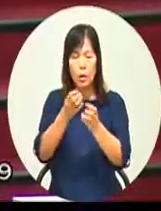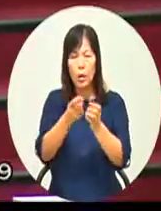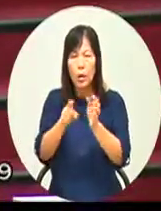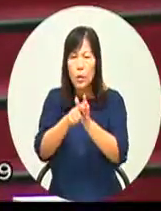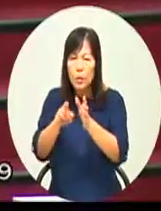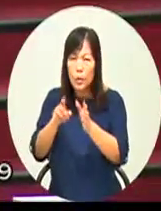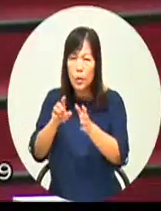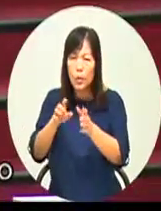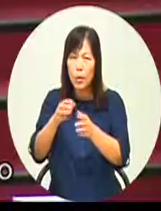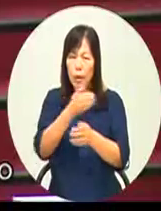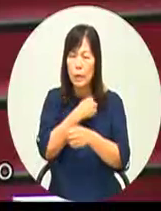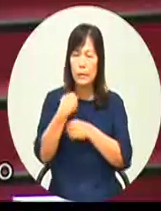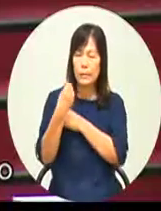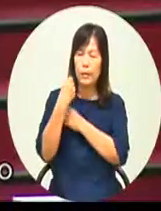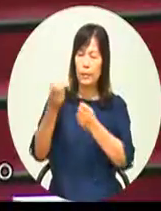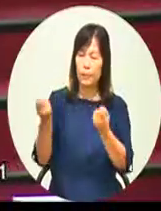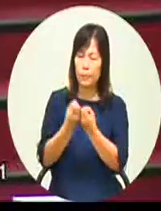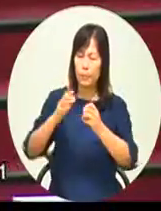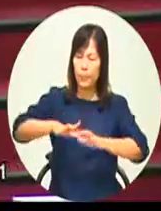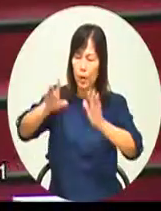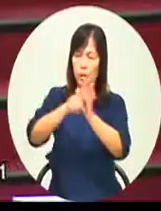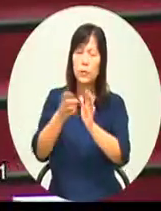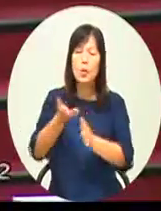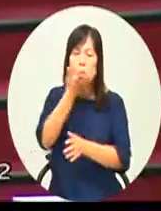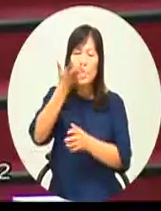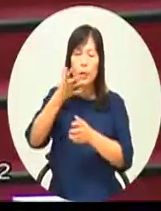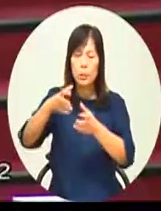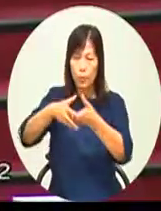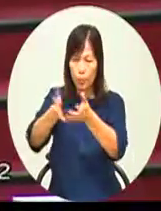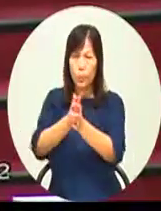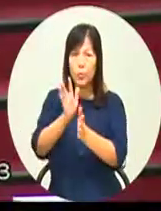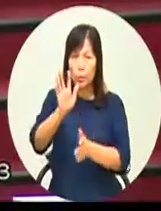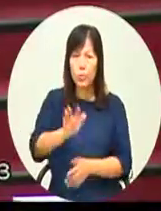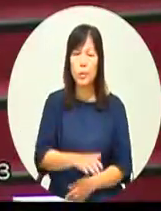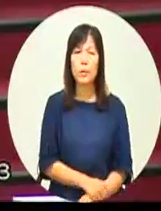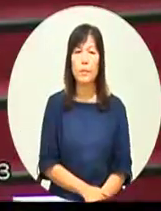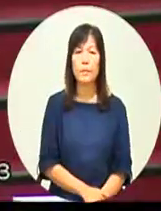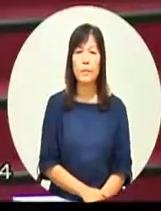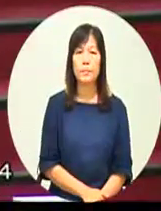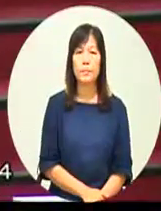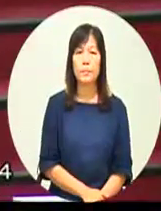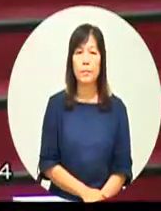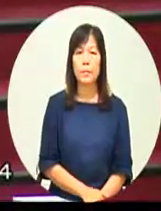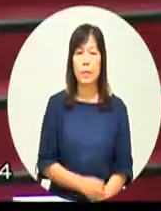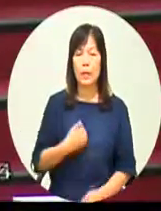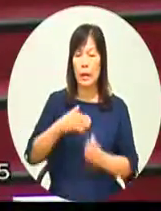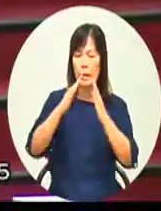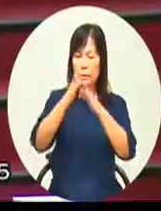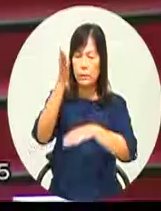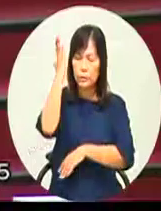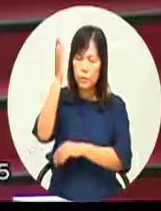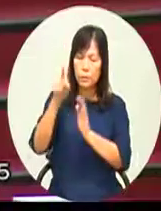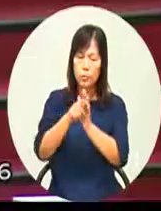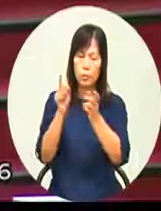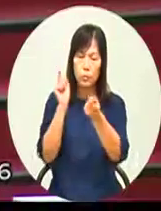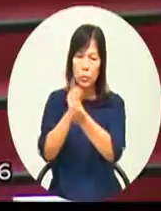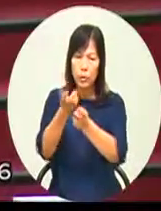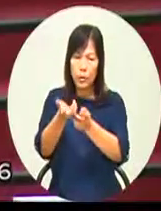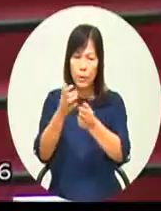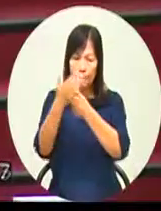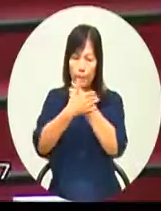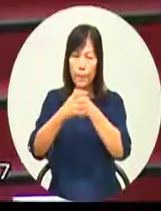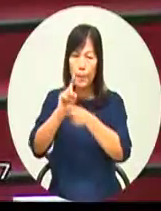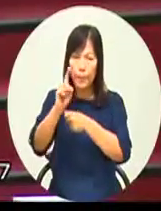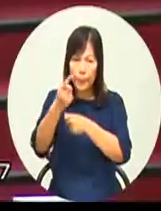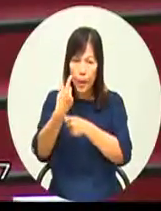有潜力发展观光的部落。那么我觉得我们市政府呢， 上一次对宝来整